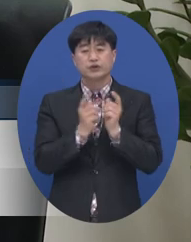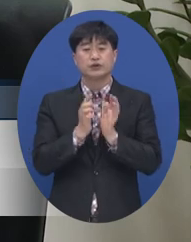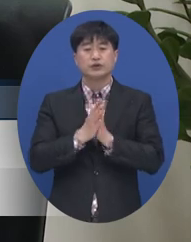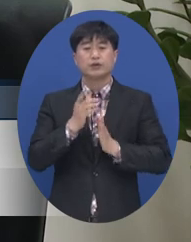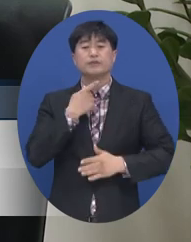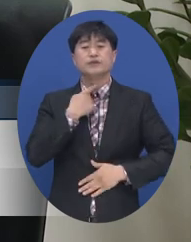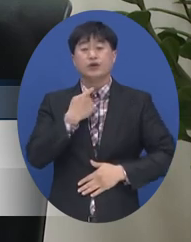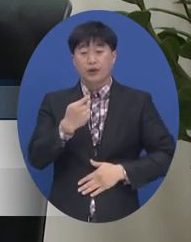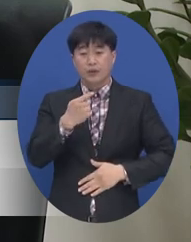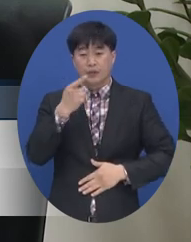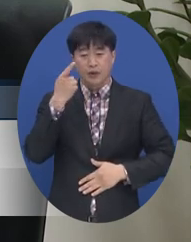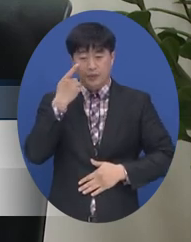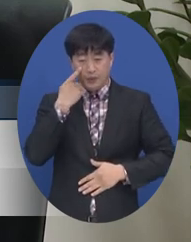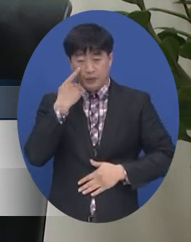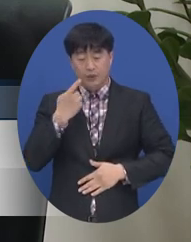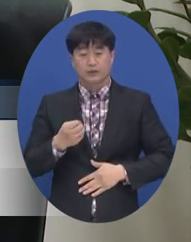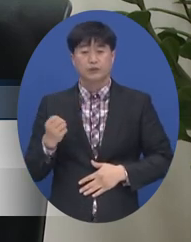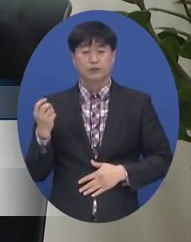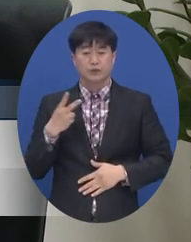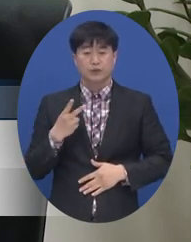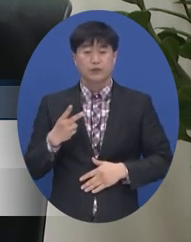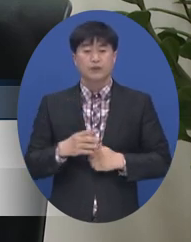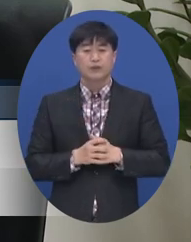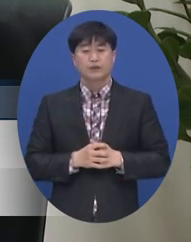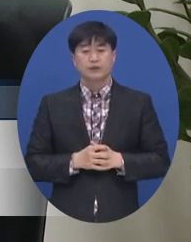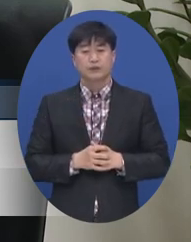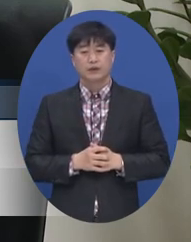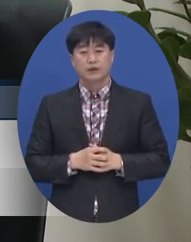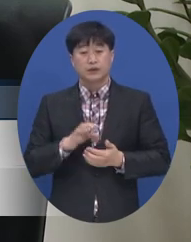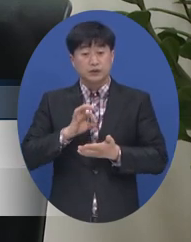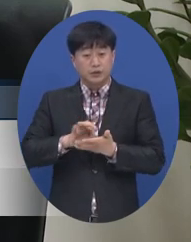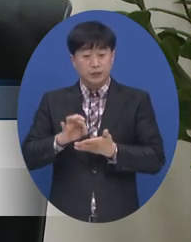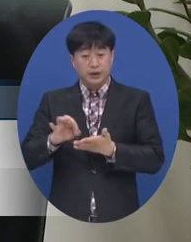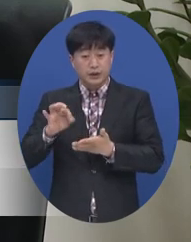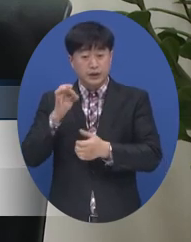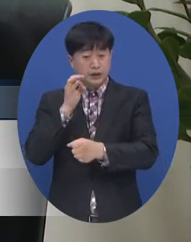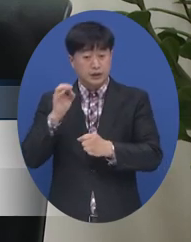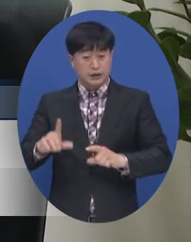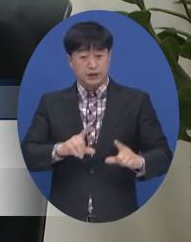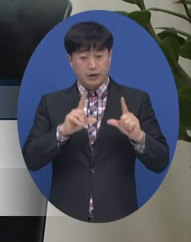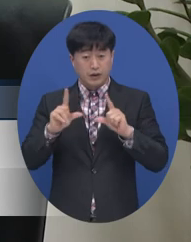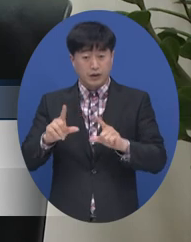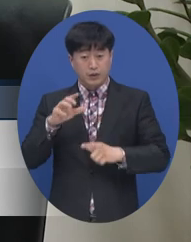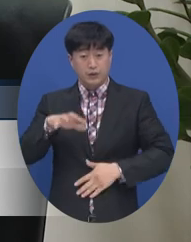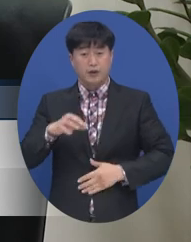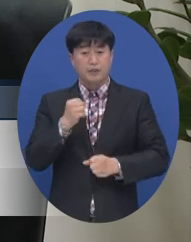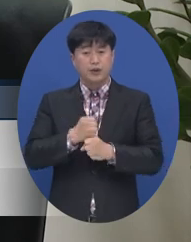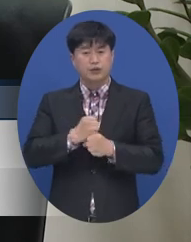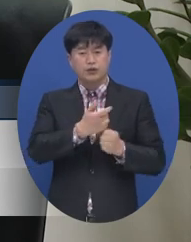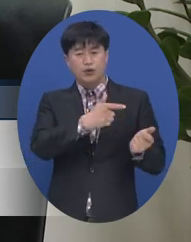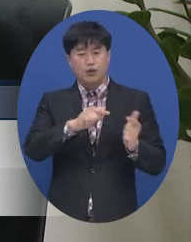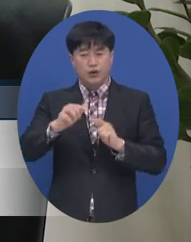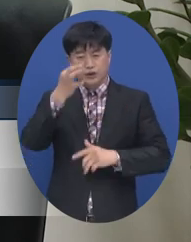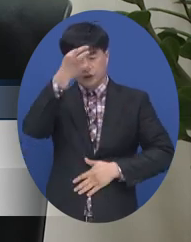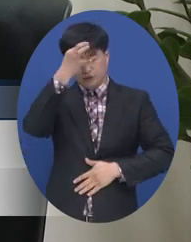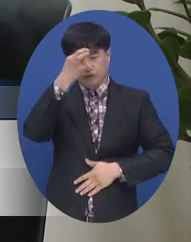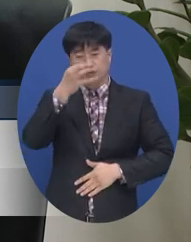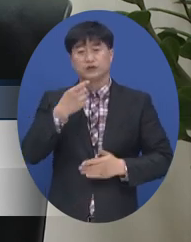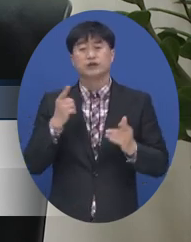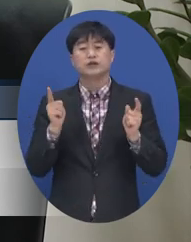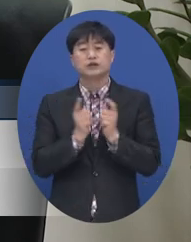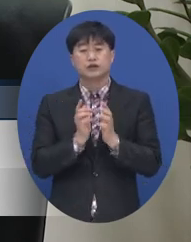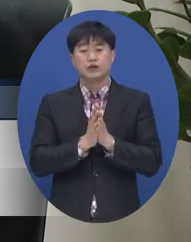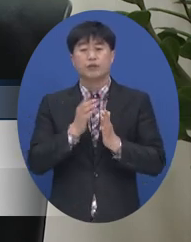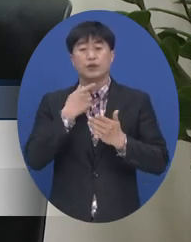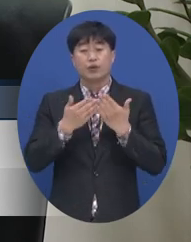기술들을 직접 체험해보고 또 소비 생활에서 만들 수 있는 여러